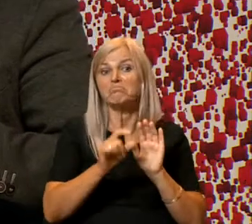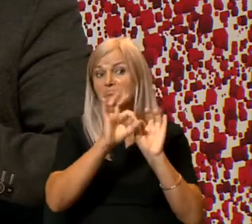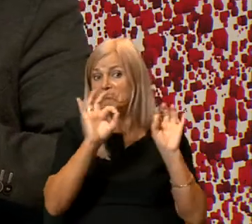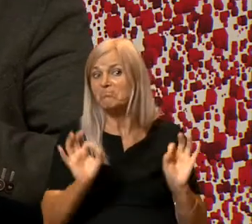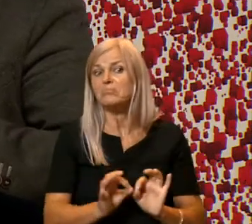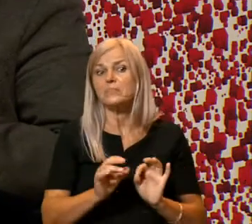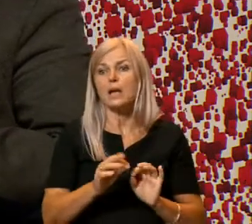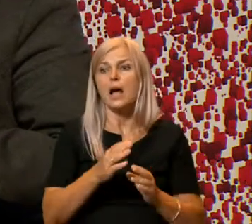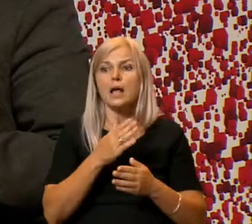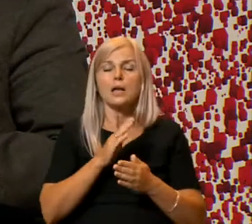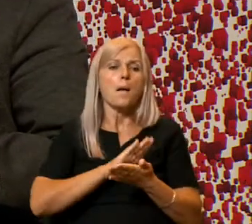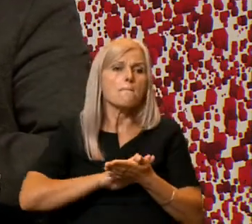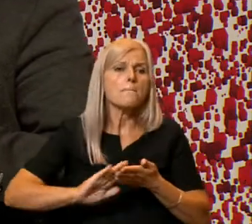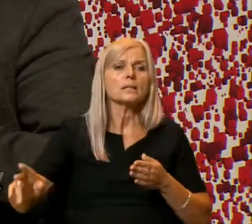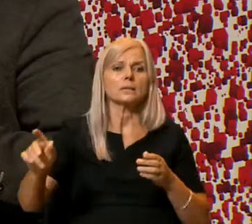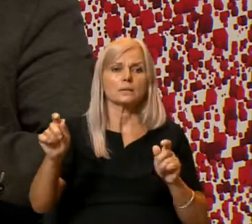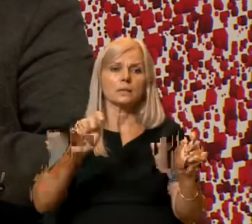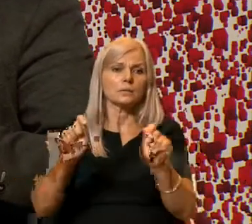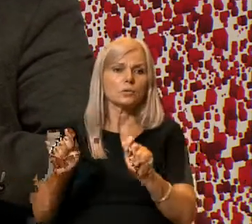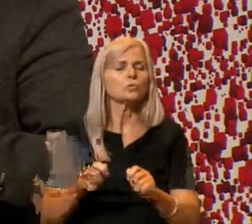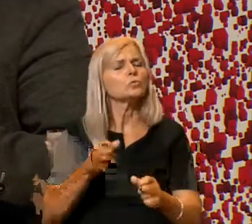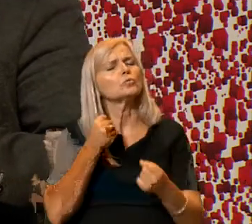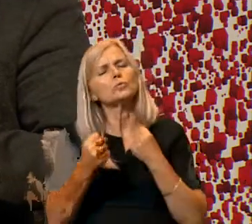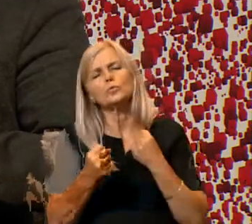trudno jest zdefiniować mechanizm, który